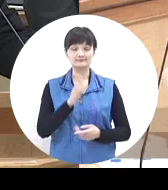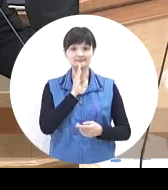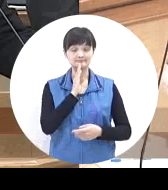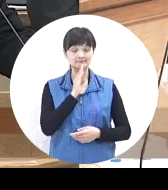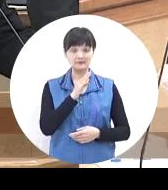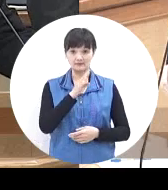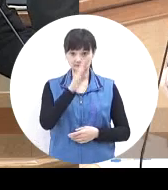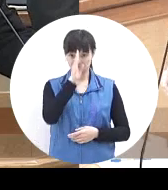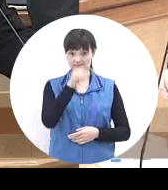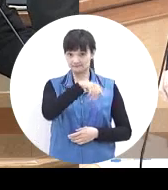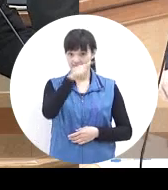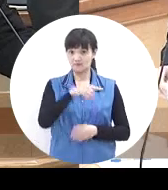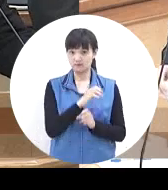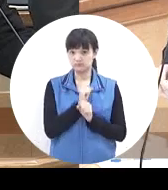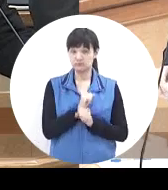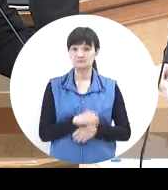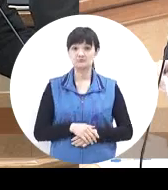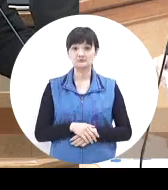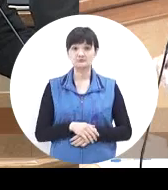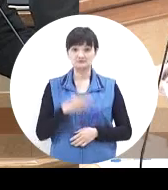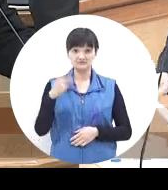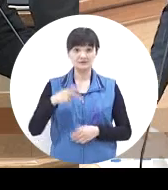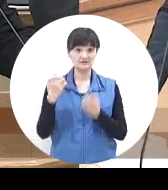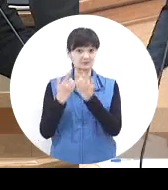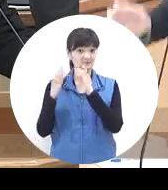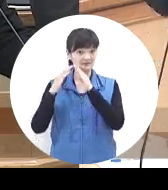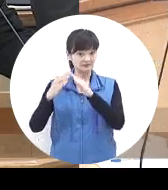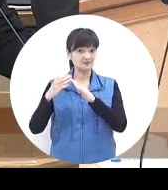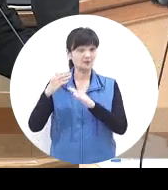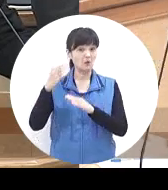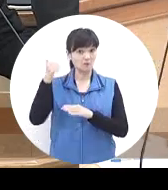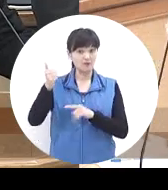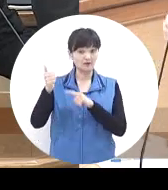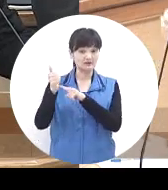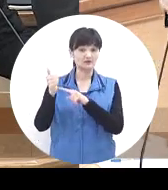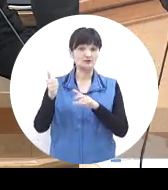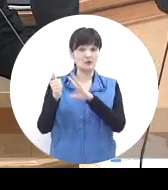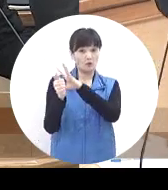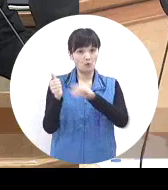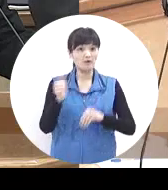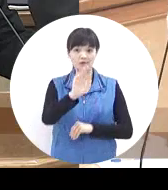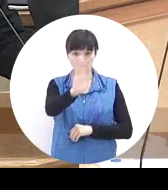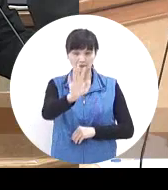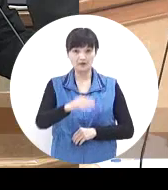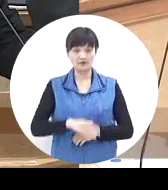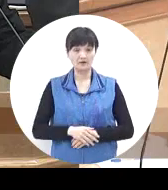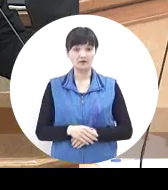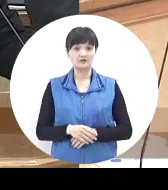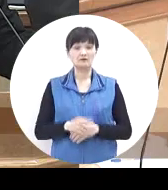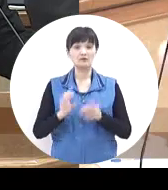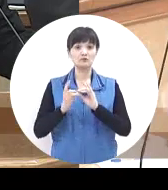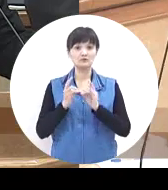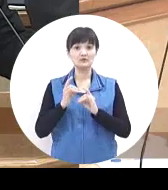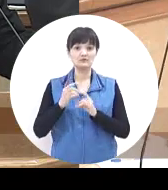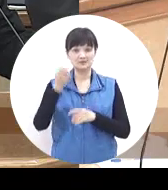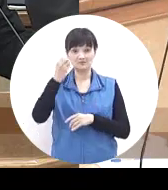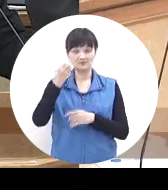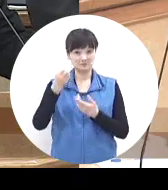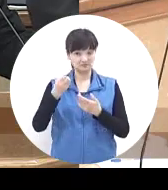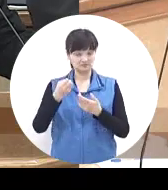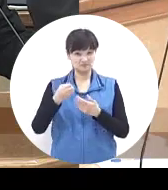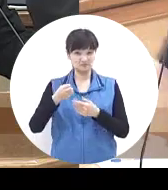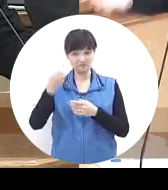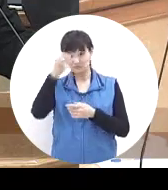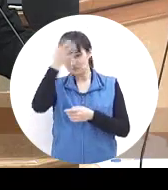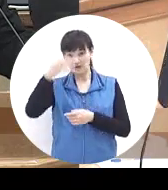那也不要成为像柯文哲一样寄生立法院，把一些青年组织放在新北市政府来养，好，拜托一下，好。那再